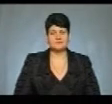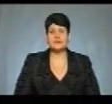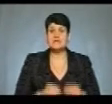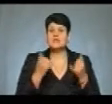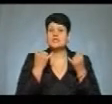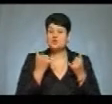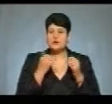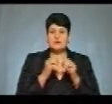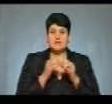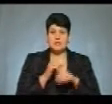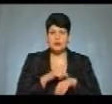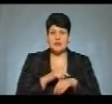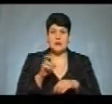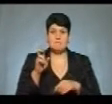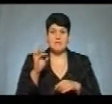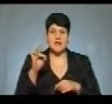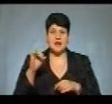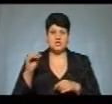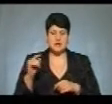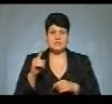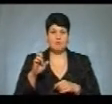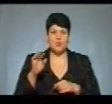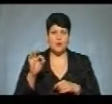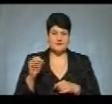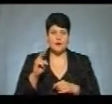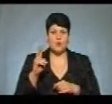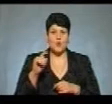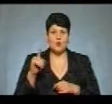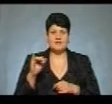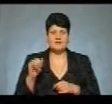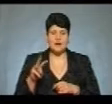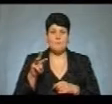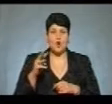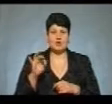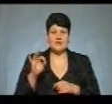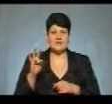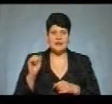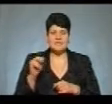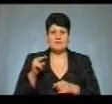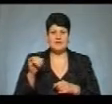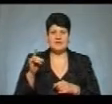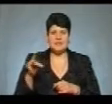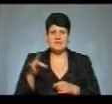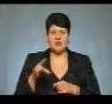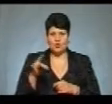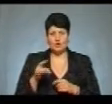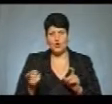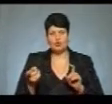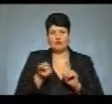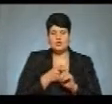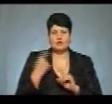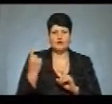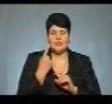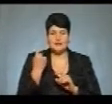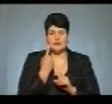Сьогодні о 10-й годині Бережанський, Зборівський, Козівський, Монастирський і Підгаєцький райони долучили до єдиного диспетчерського центру